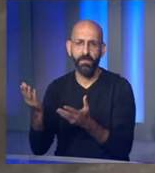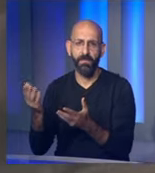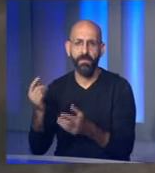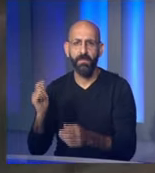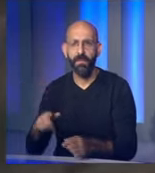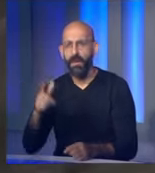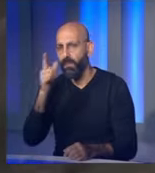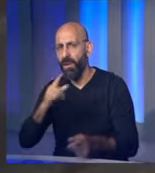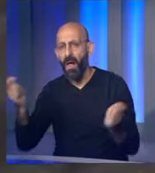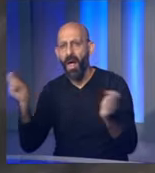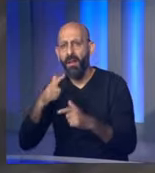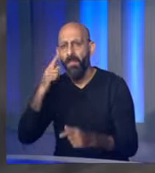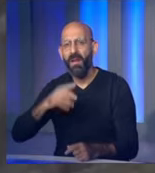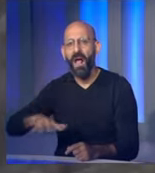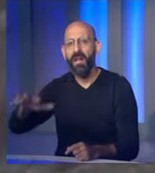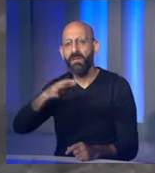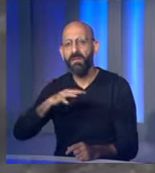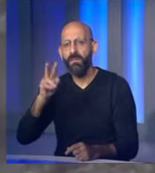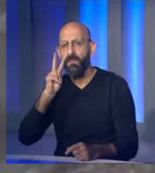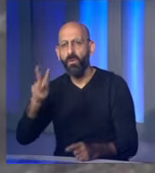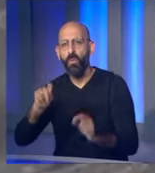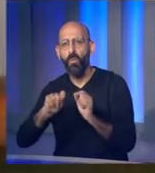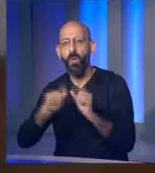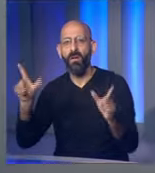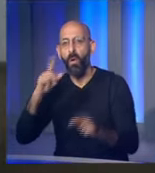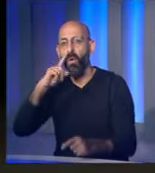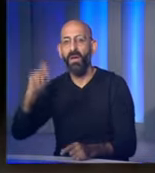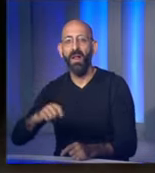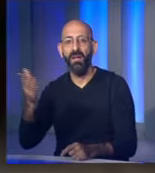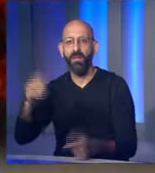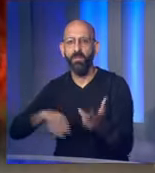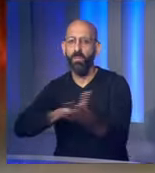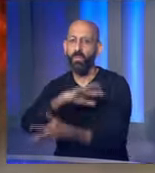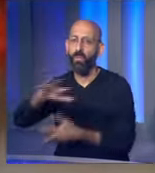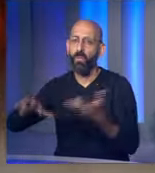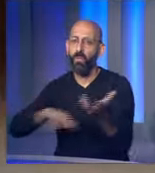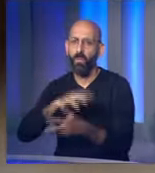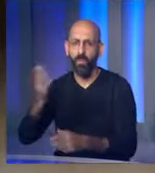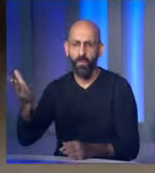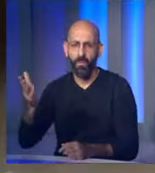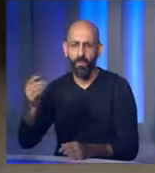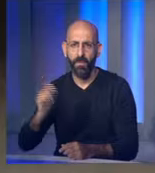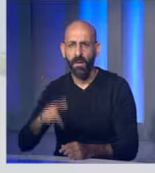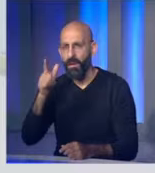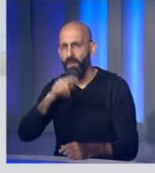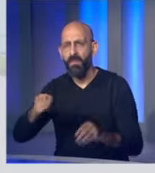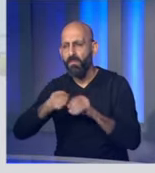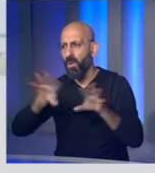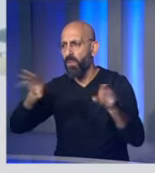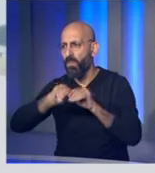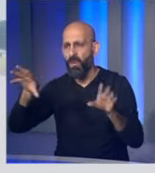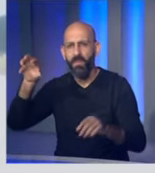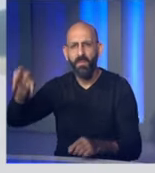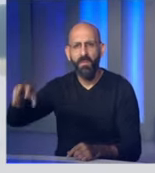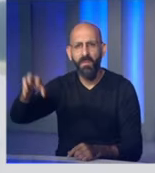ان مئات الالاف من القتلى والجرحى سقطوا على كل جانب وخلفت الحرب رها على السكان في كل ركن من